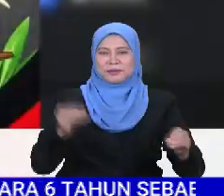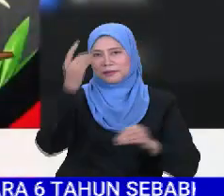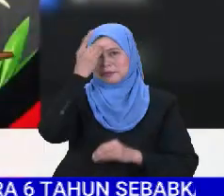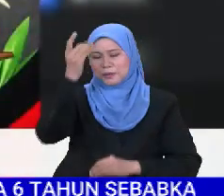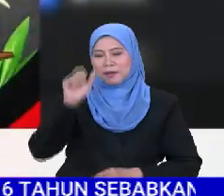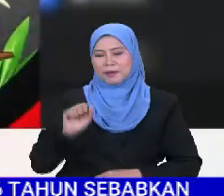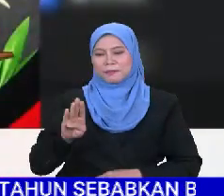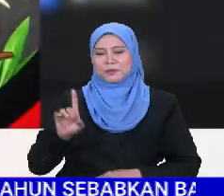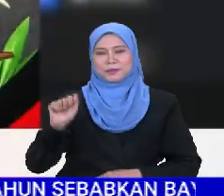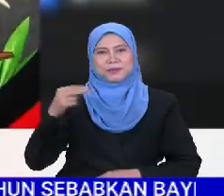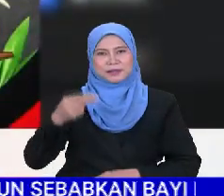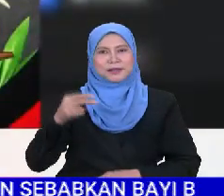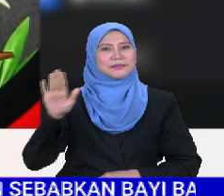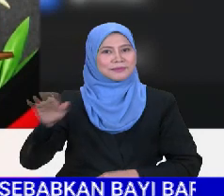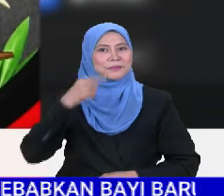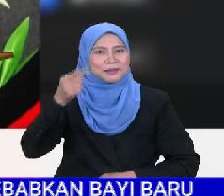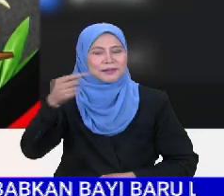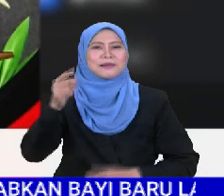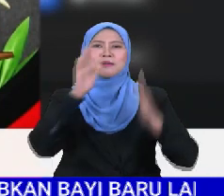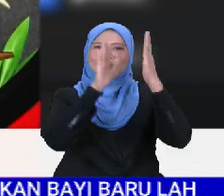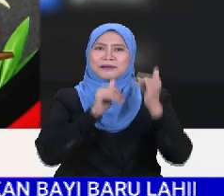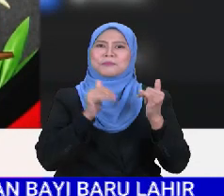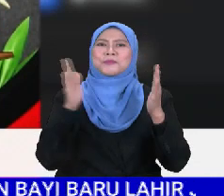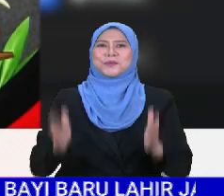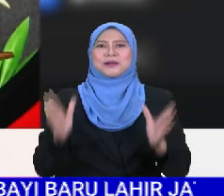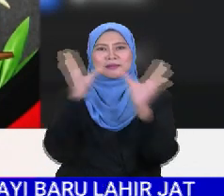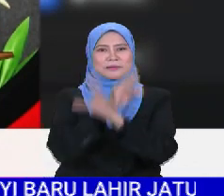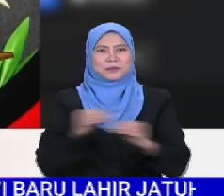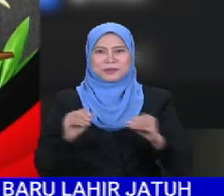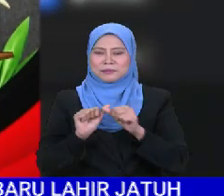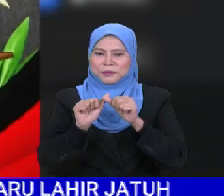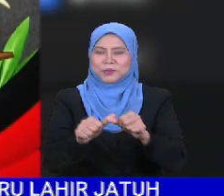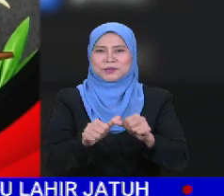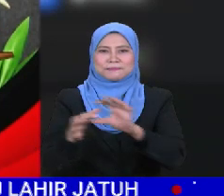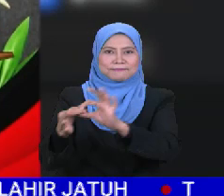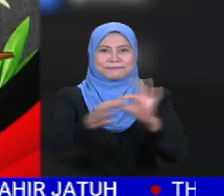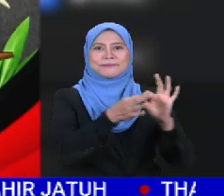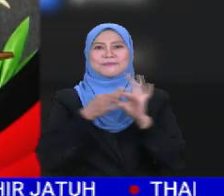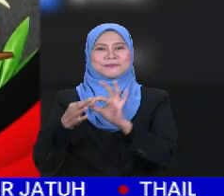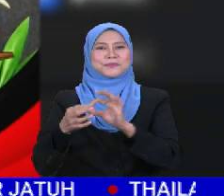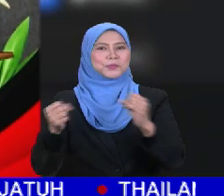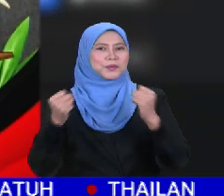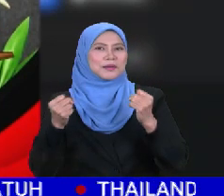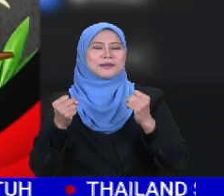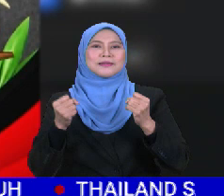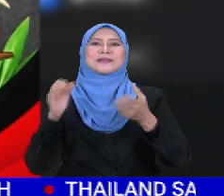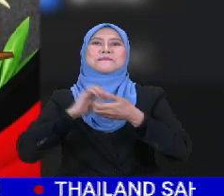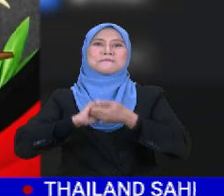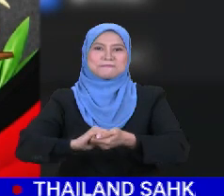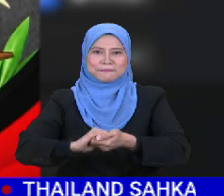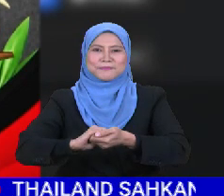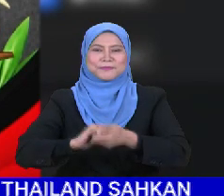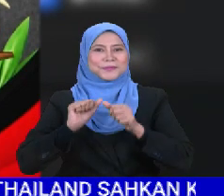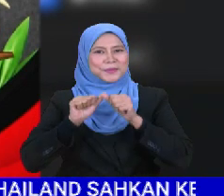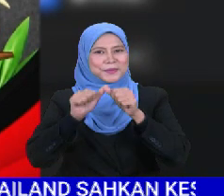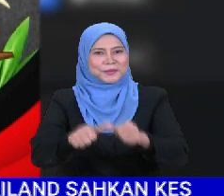Abdullah Saidol dalam hantarannya pula berharap anak Bumi Kenyalang terus bersatu mengukuh perpaduan dan kemesraan serta